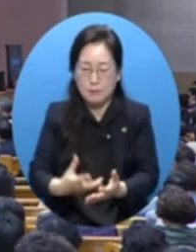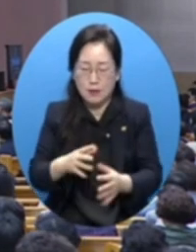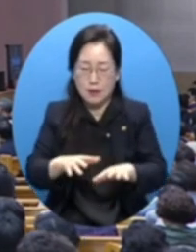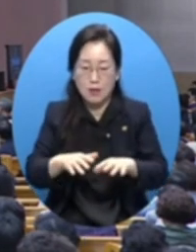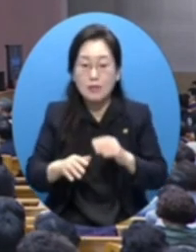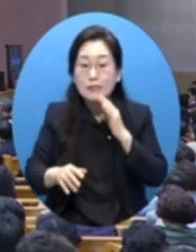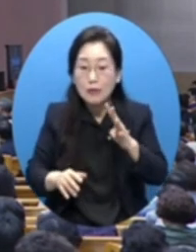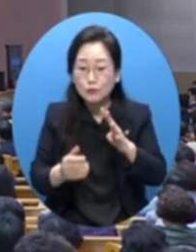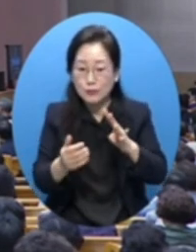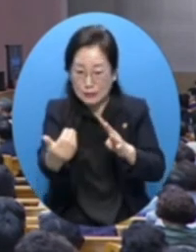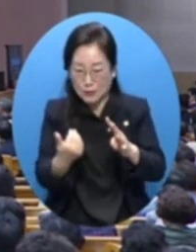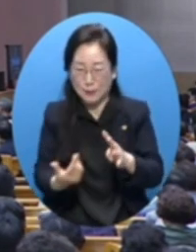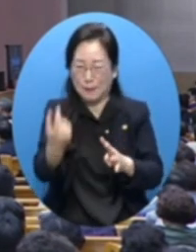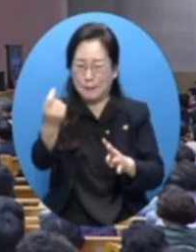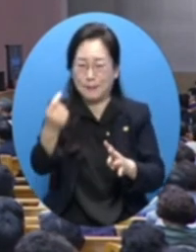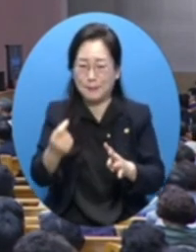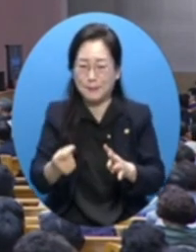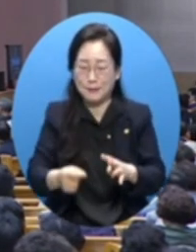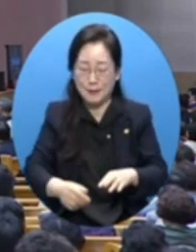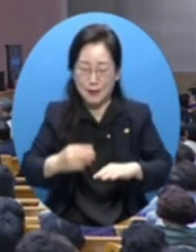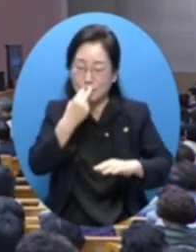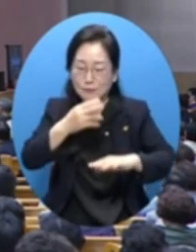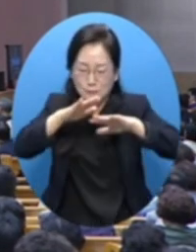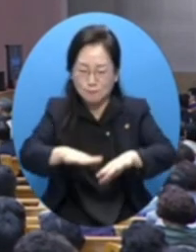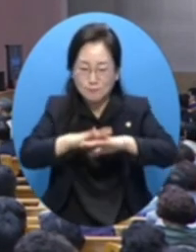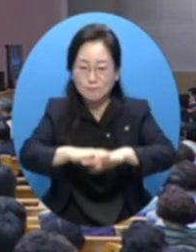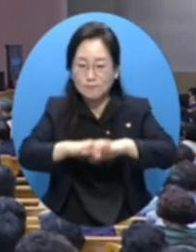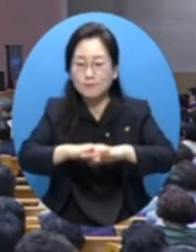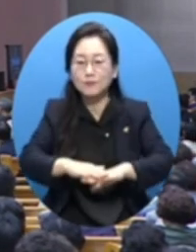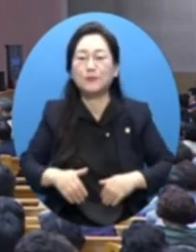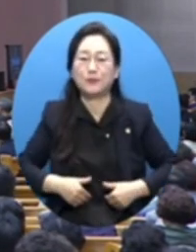4분 이내로 그 심폐소생을 해야 됩니다.